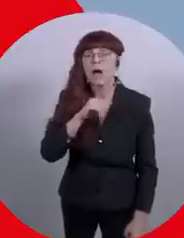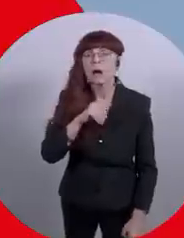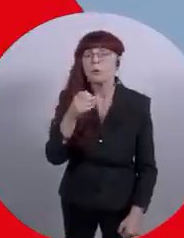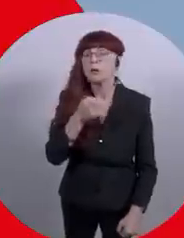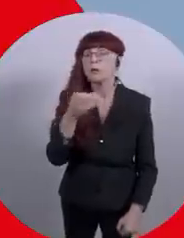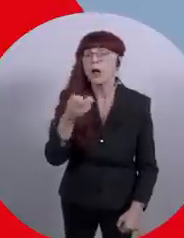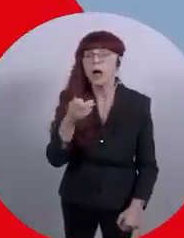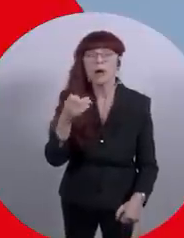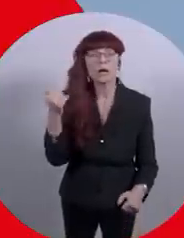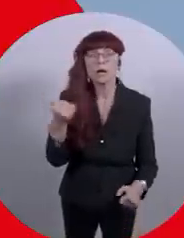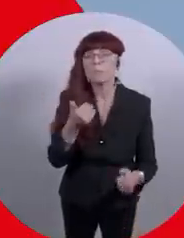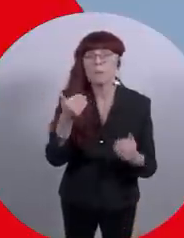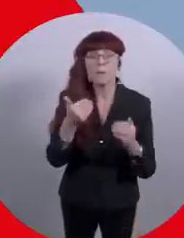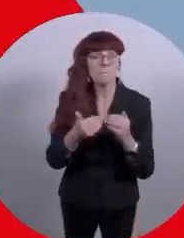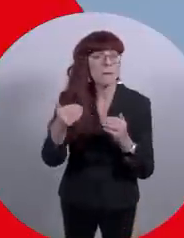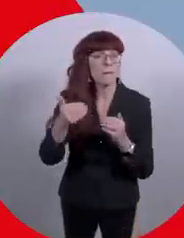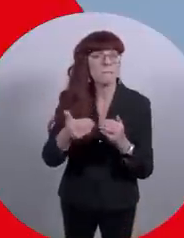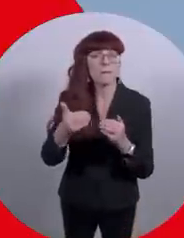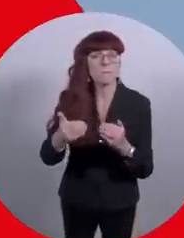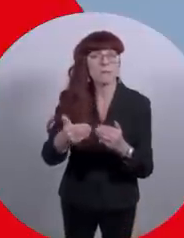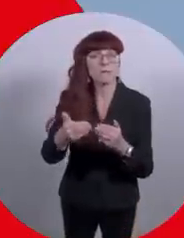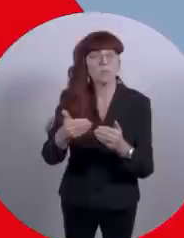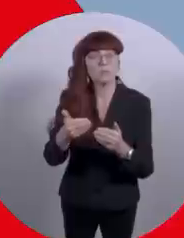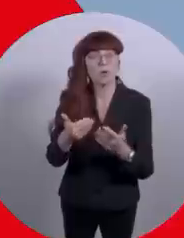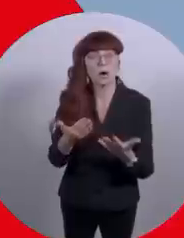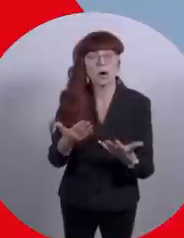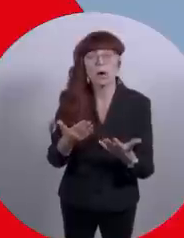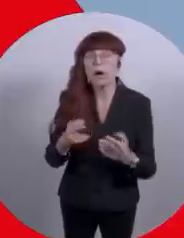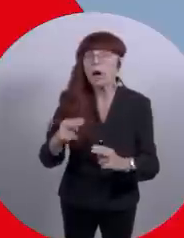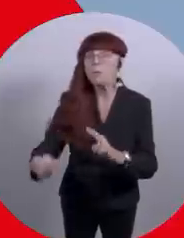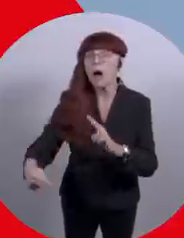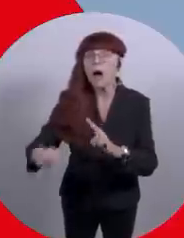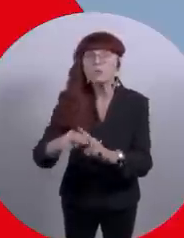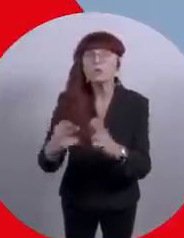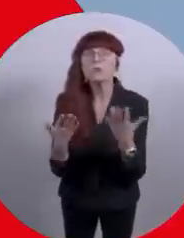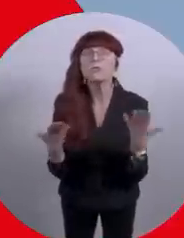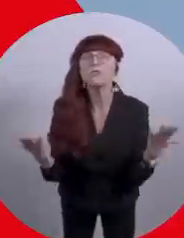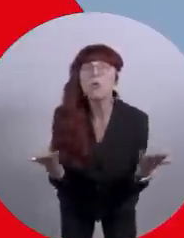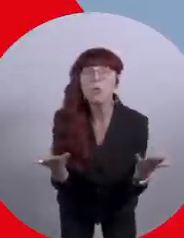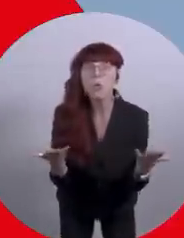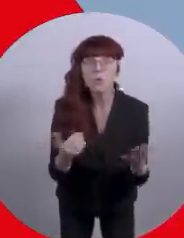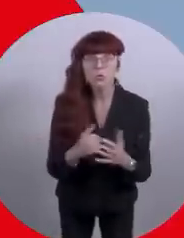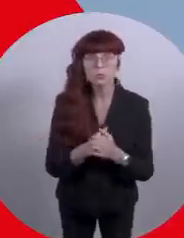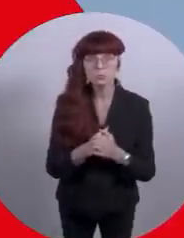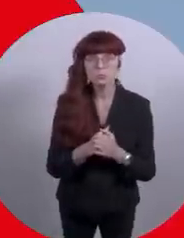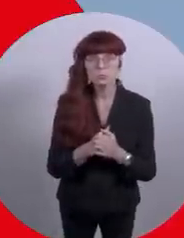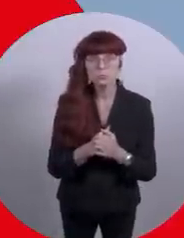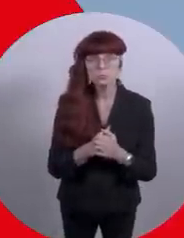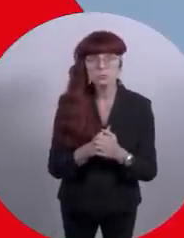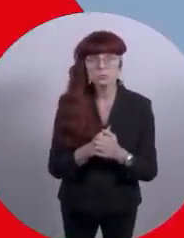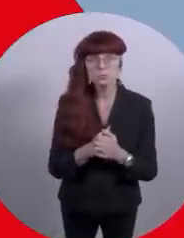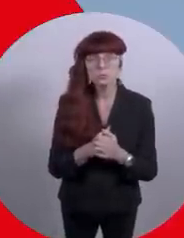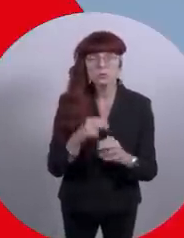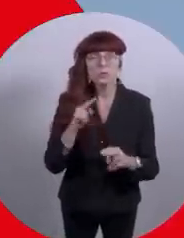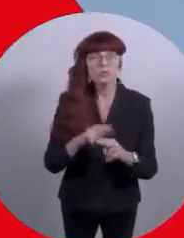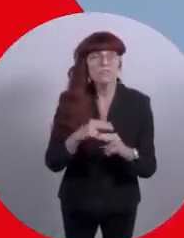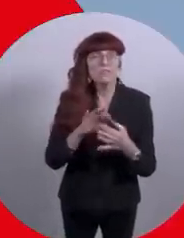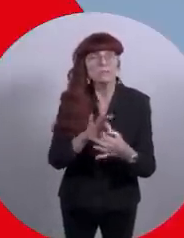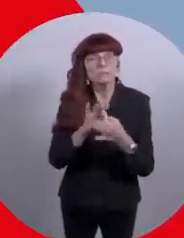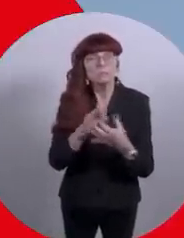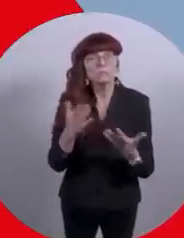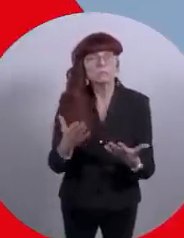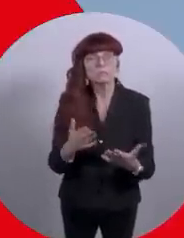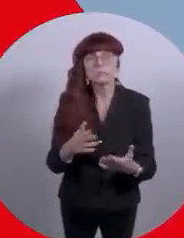nach vorne wo sind die Antworten wo sind denn die Antworten wenn es darum geht